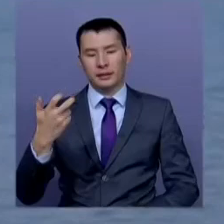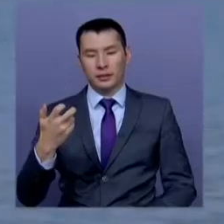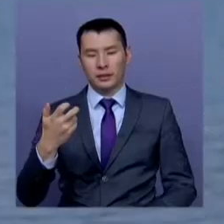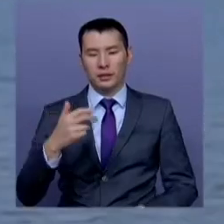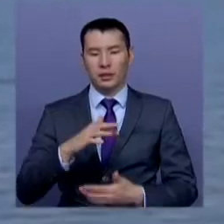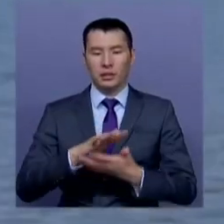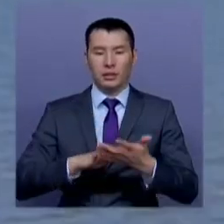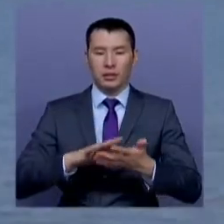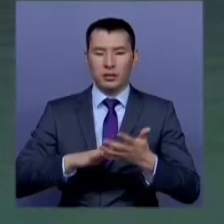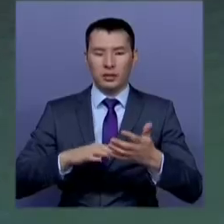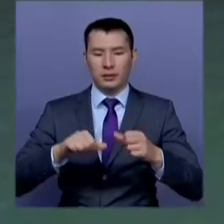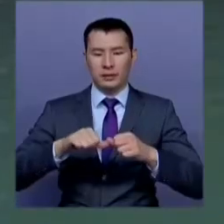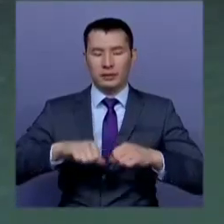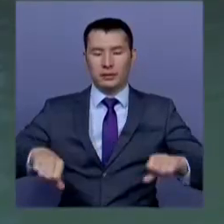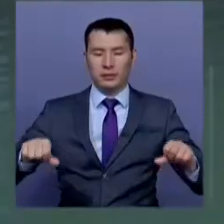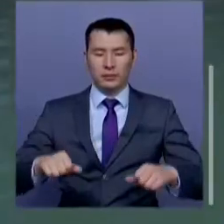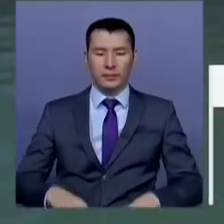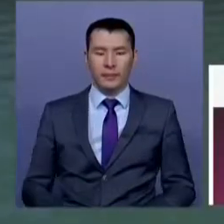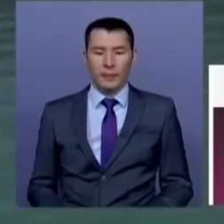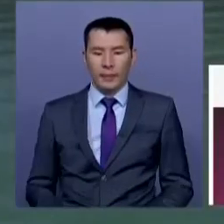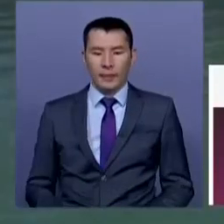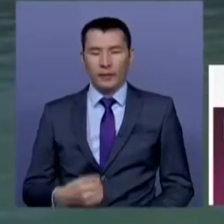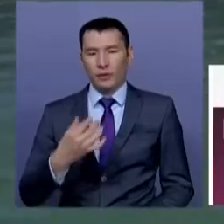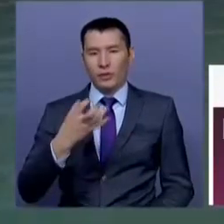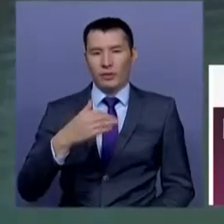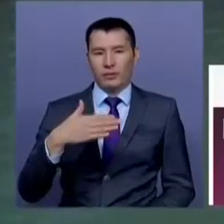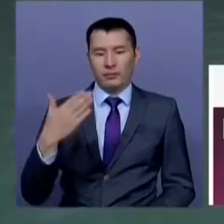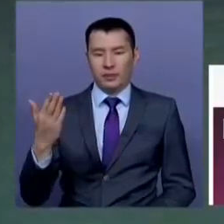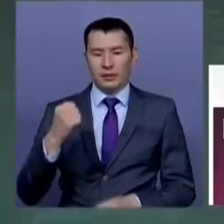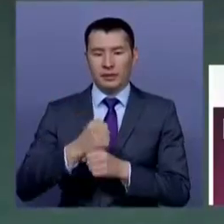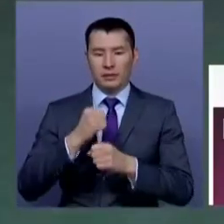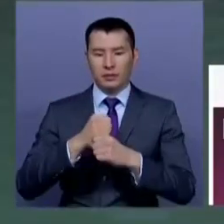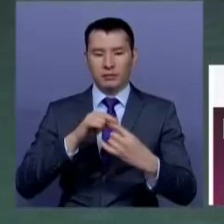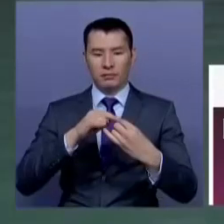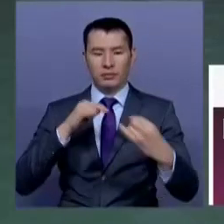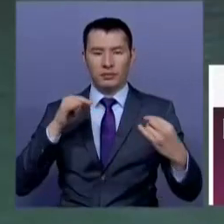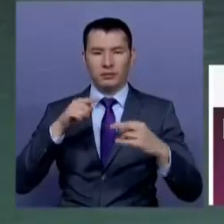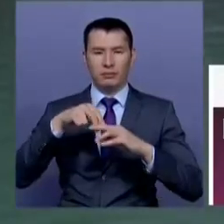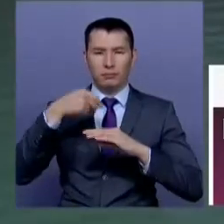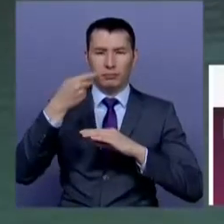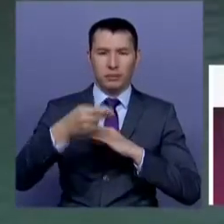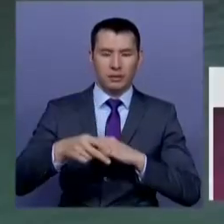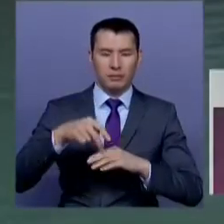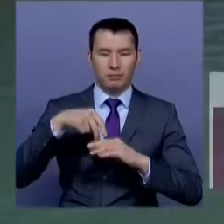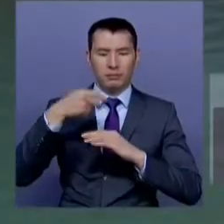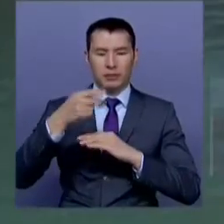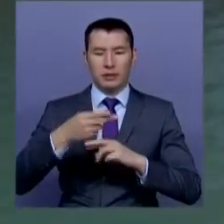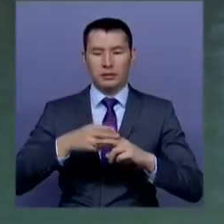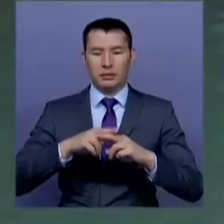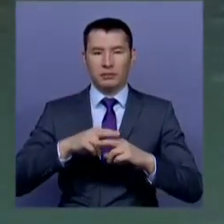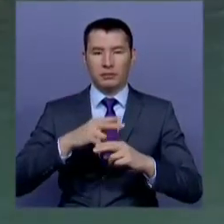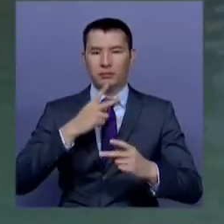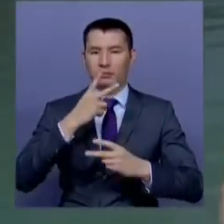стоят знаки ограждения. Также на западном побережье возведен вот такой вот пирс. Отсюда